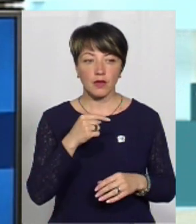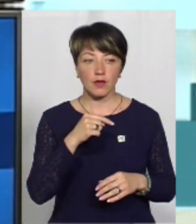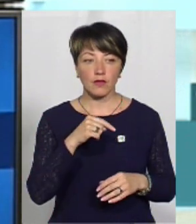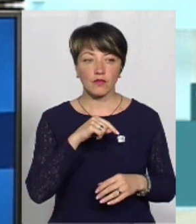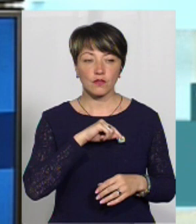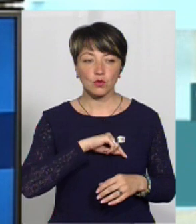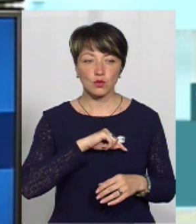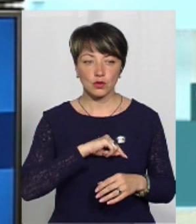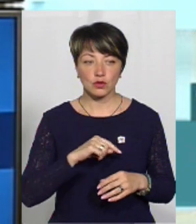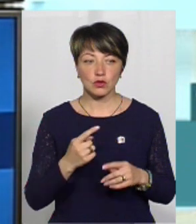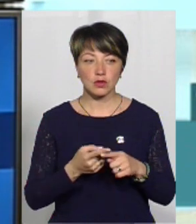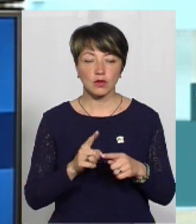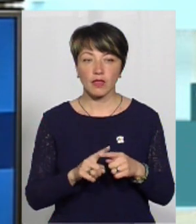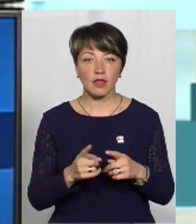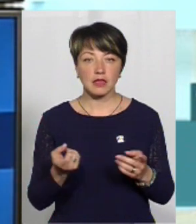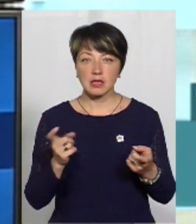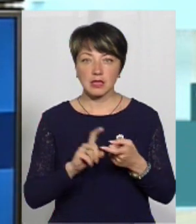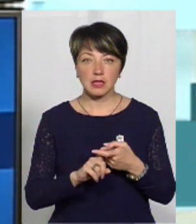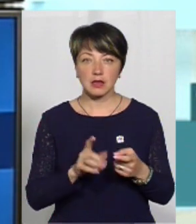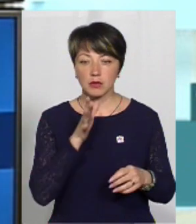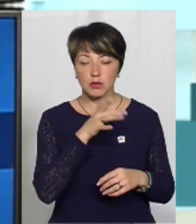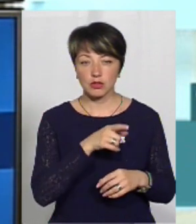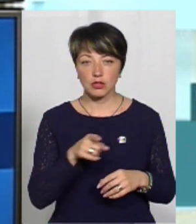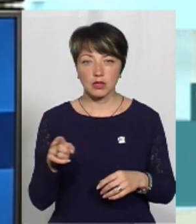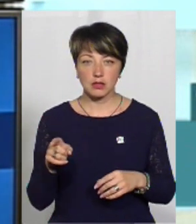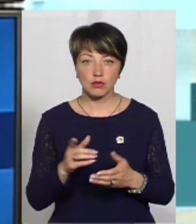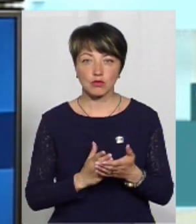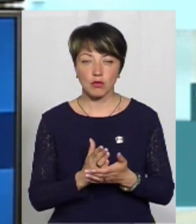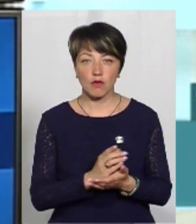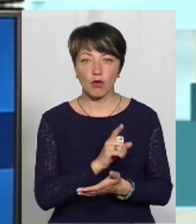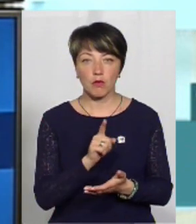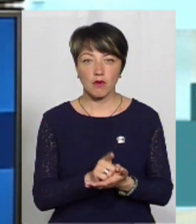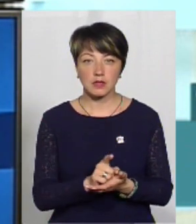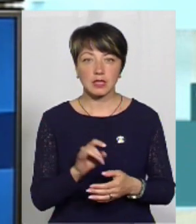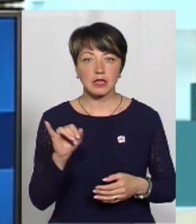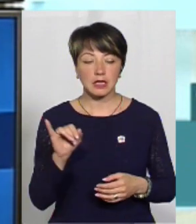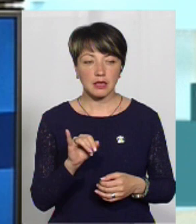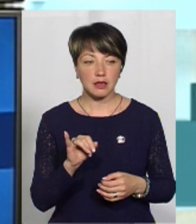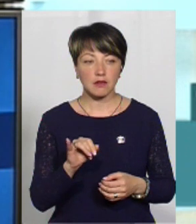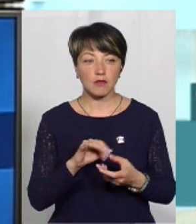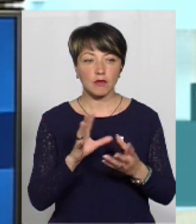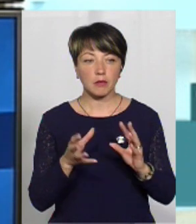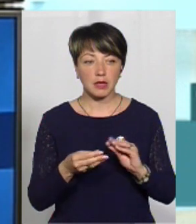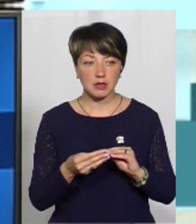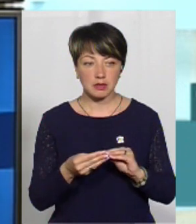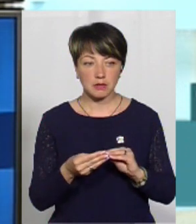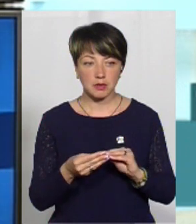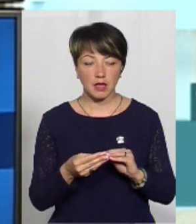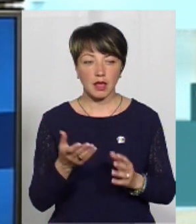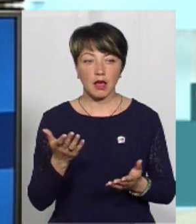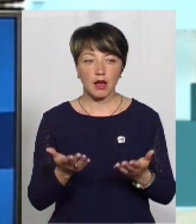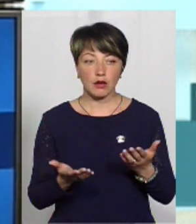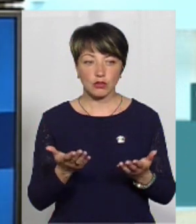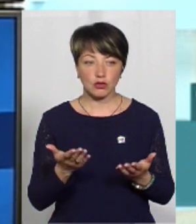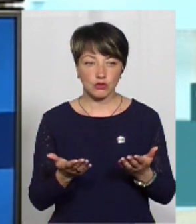внутрішню сторону, тобто ту, яку не задіяна під час безпосереднього виконання службових обов'язків. І, в принципі,